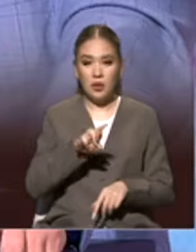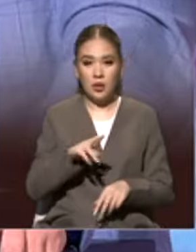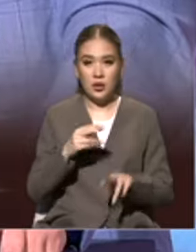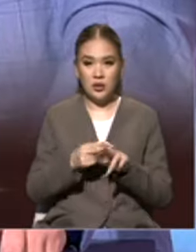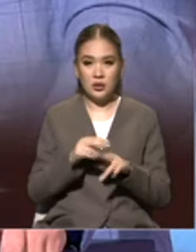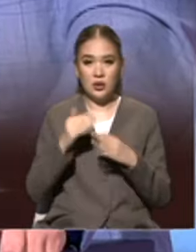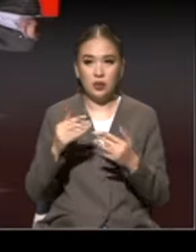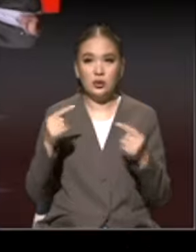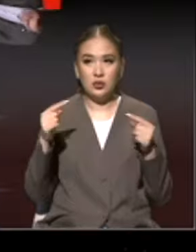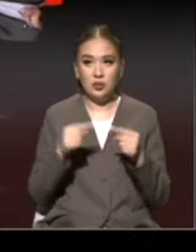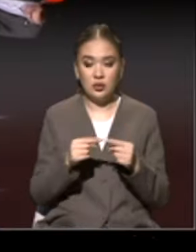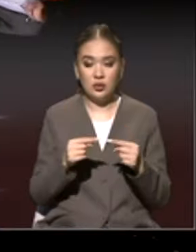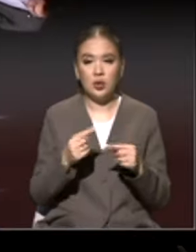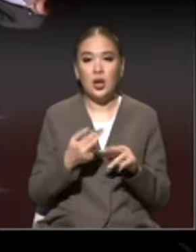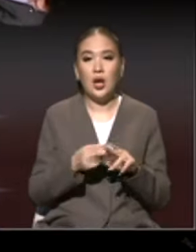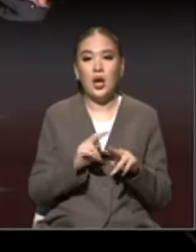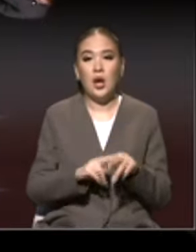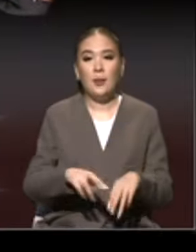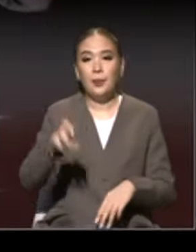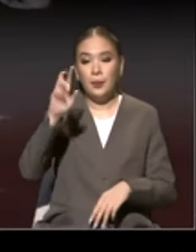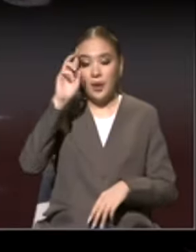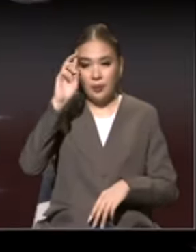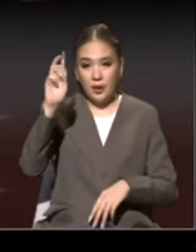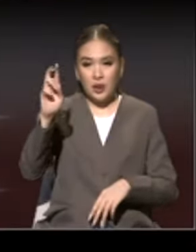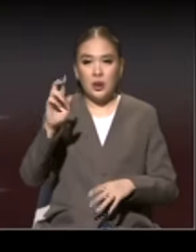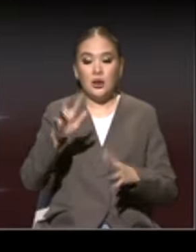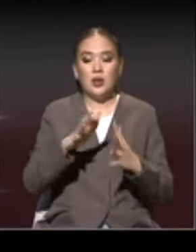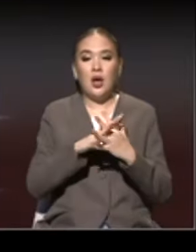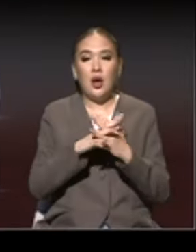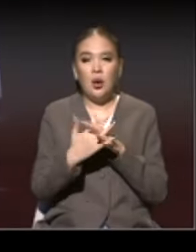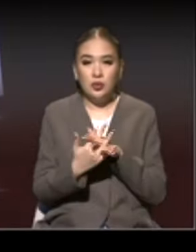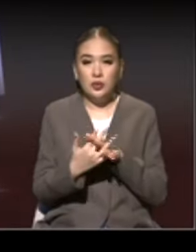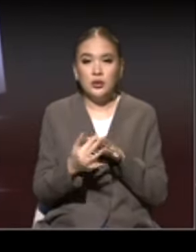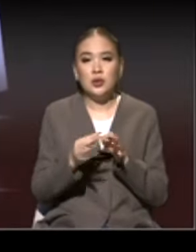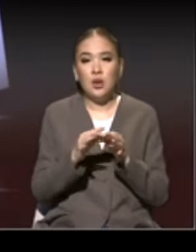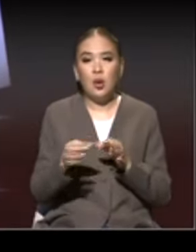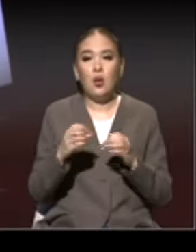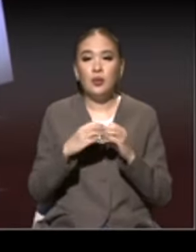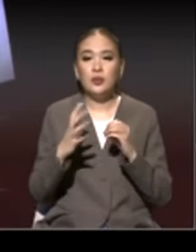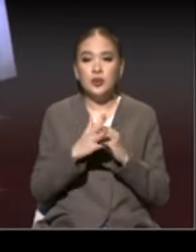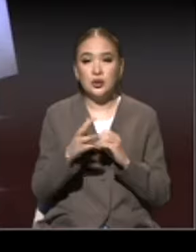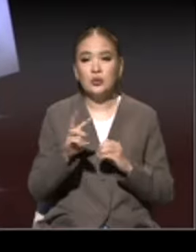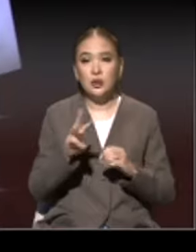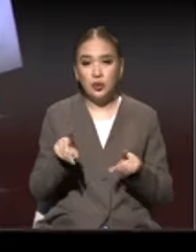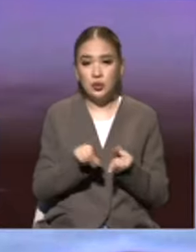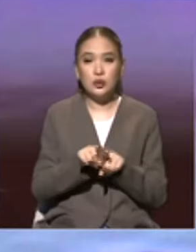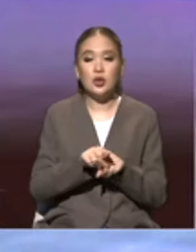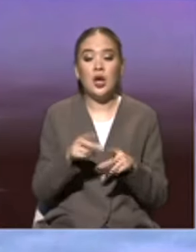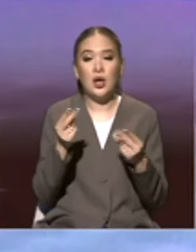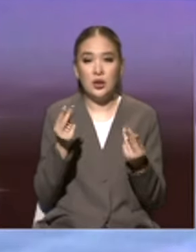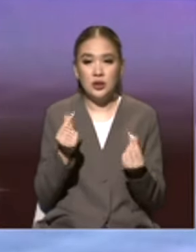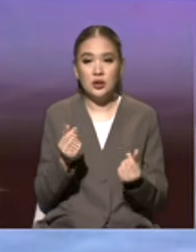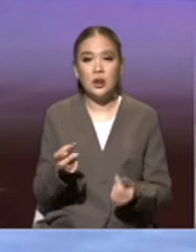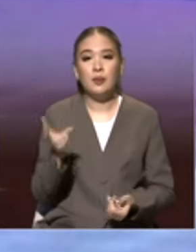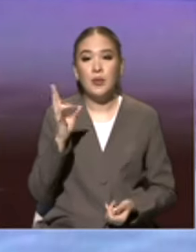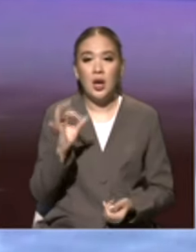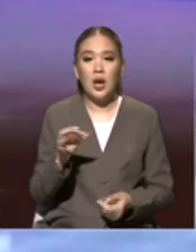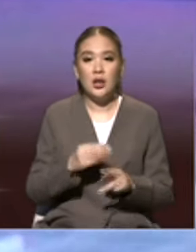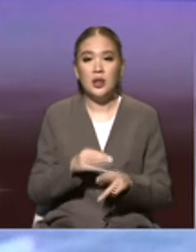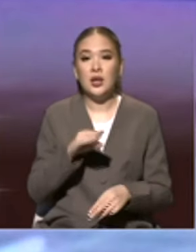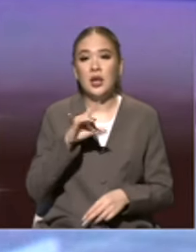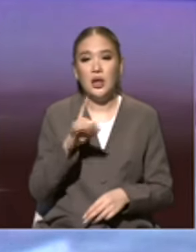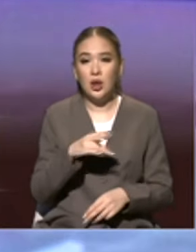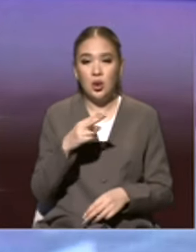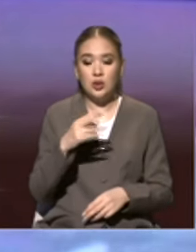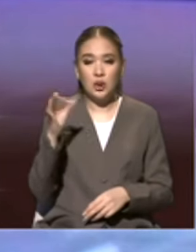да. Ал енді біз қазір мемлекет ауылдық аймақты мәселен дұрыс 15 миллиондай ол ақша ол елге. Бірақ та мына жақта триллиондар айналып жатқан